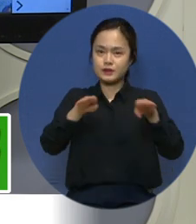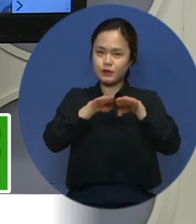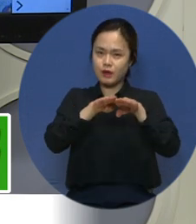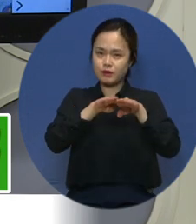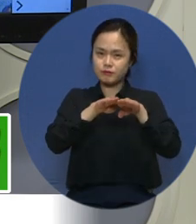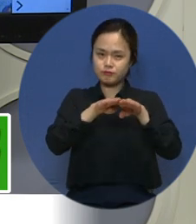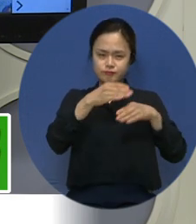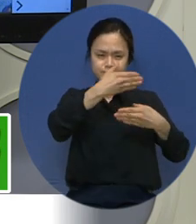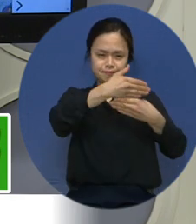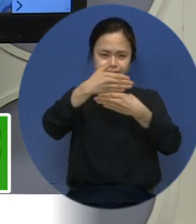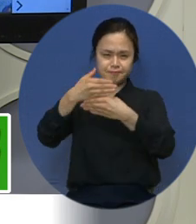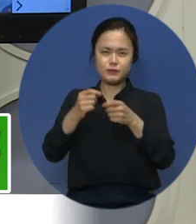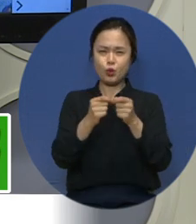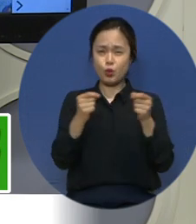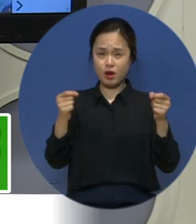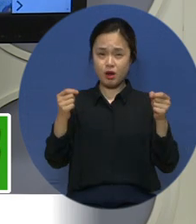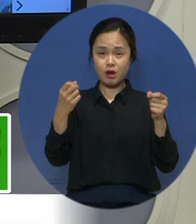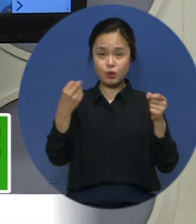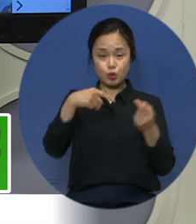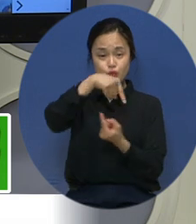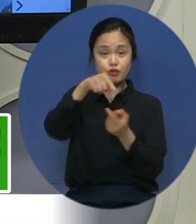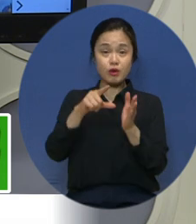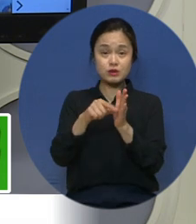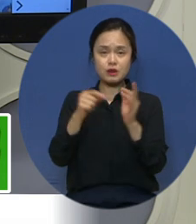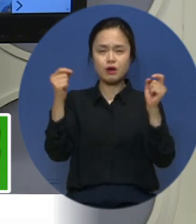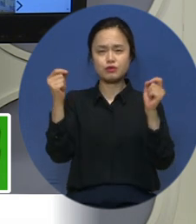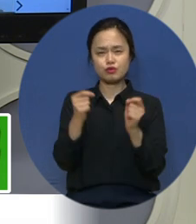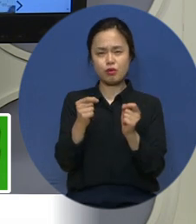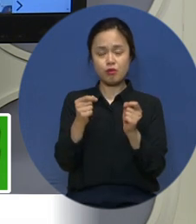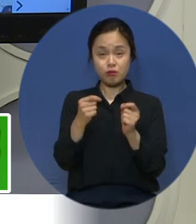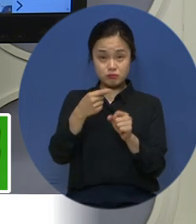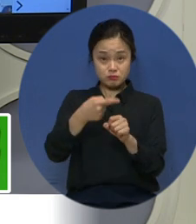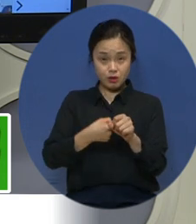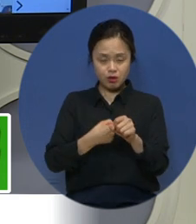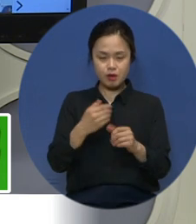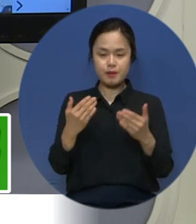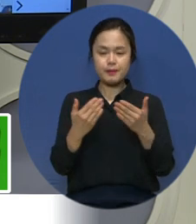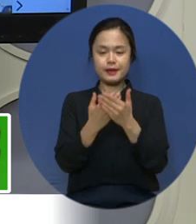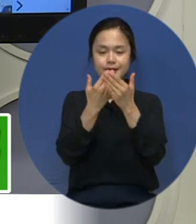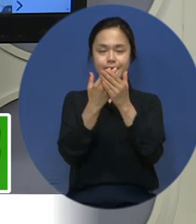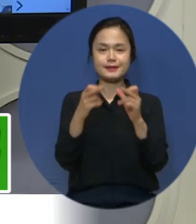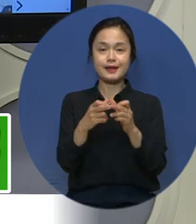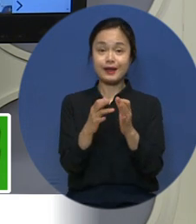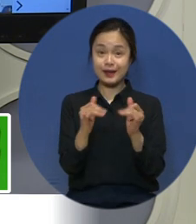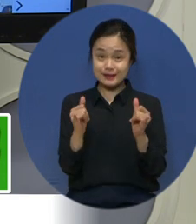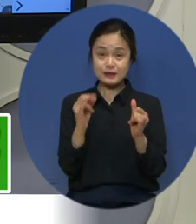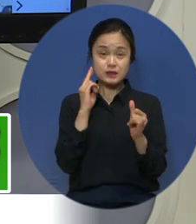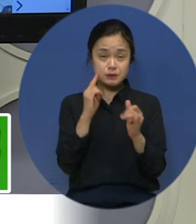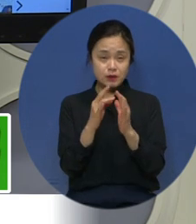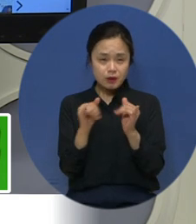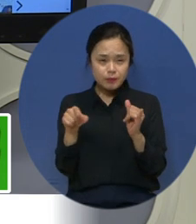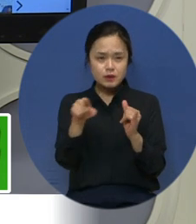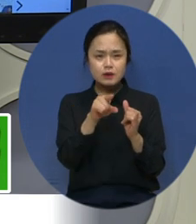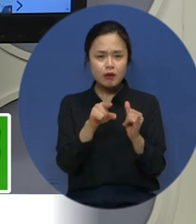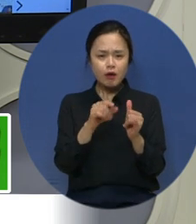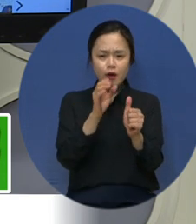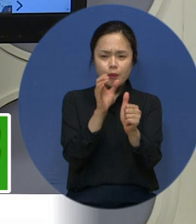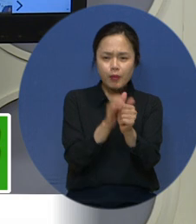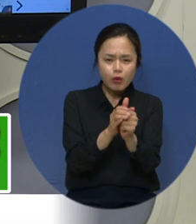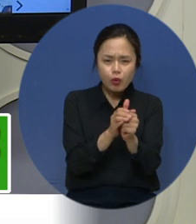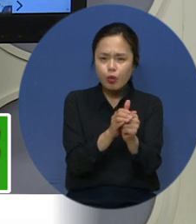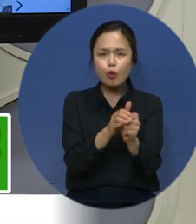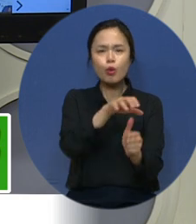또는 축소 운영함에 따라 복음의 어려움을 겪는 가정을 발 고래 긴급 돌고 물 실시하는 최 중증장애인